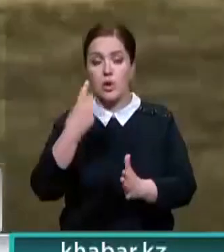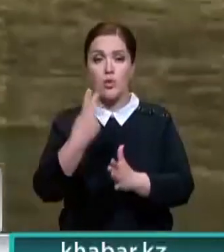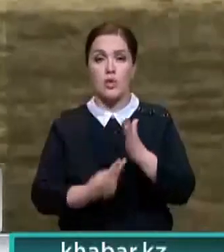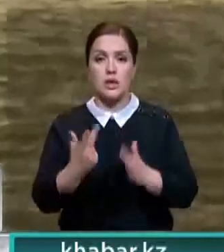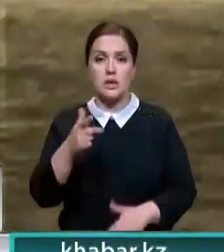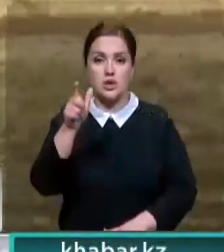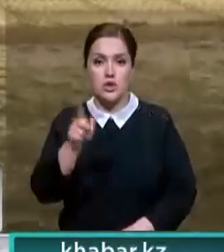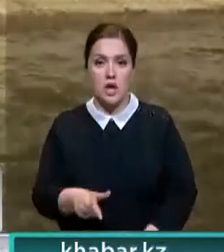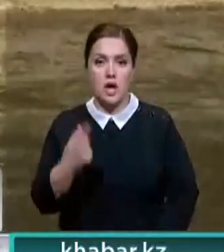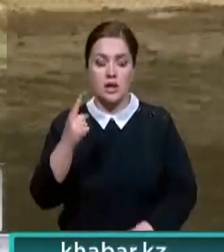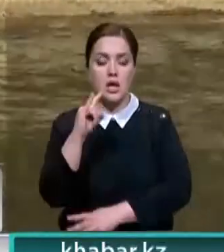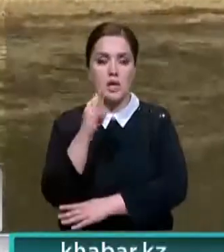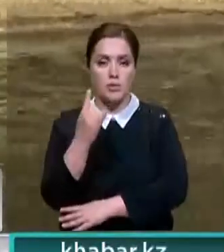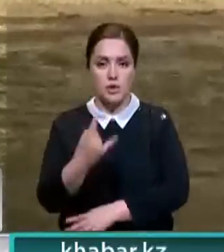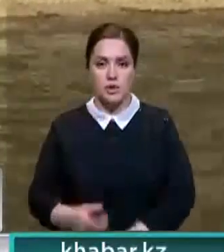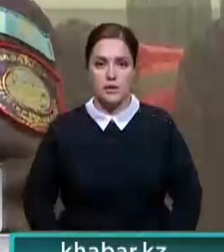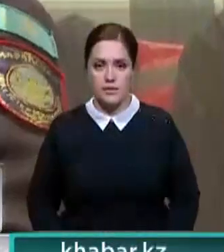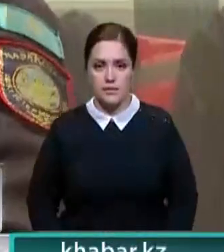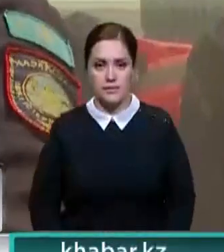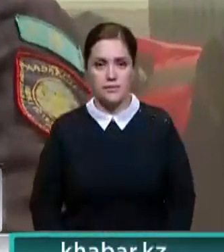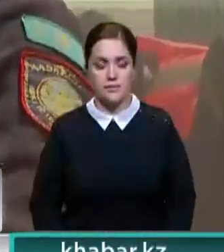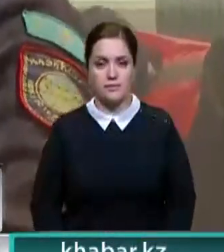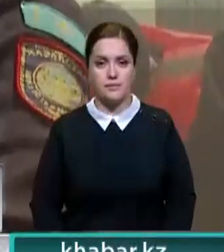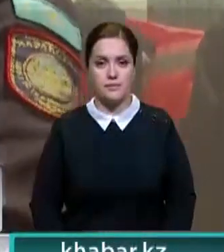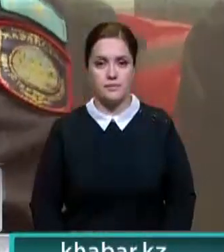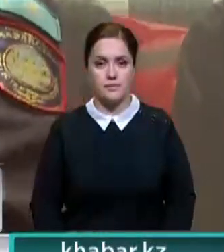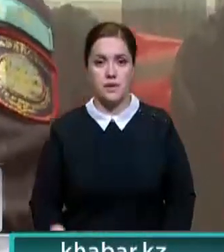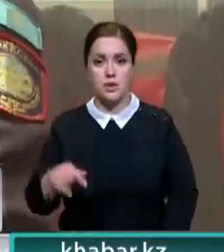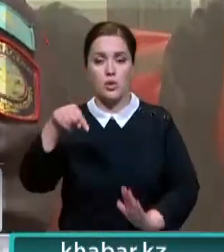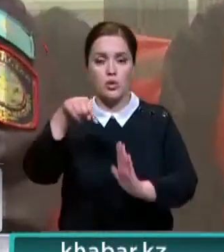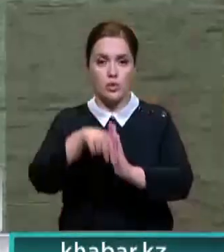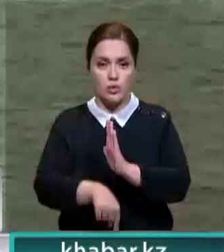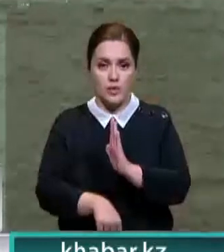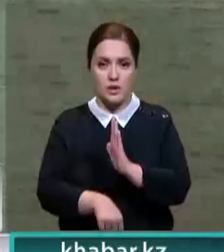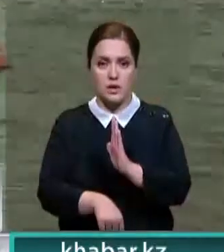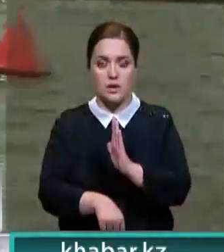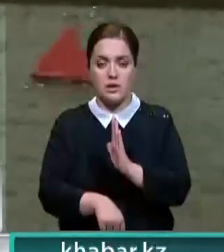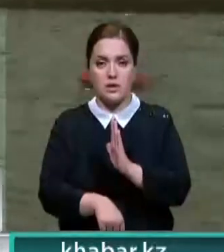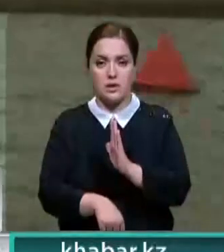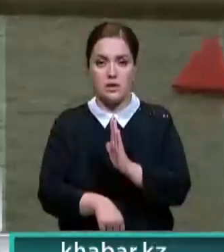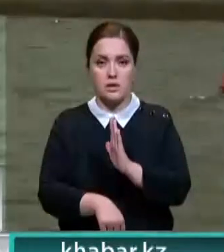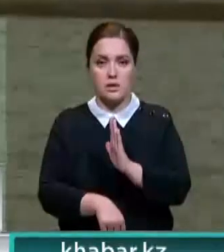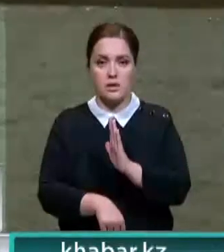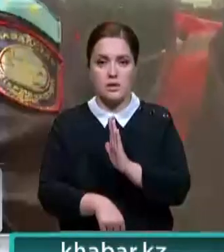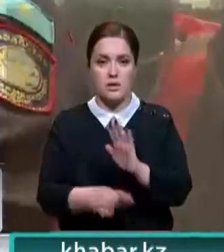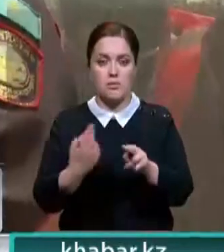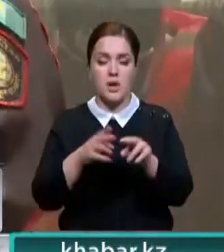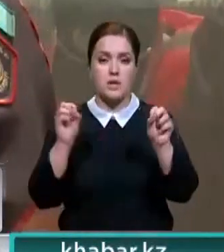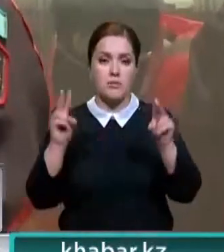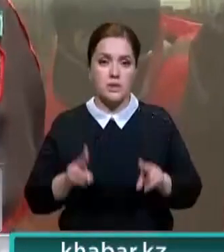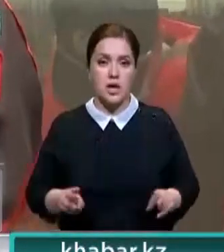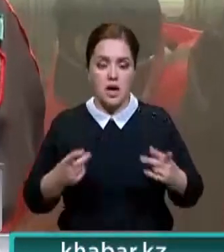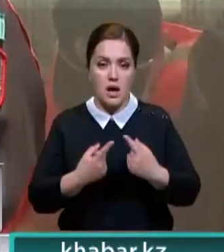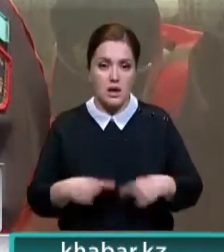человека. Один из них – ребенок. Здесь глубина не та, как места эти не обслуживаются специальными организациями. То